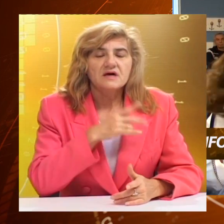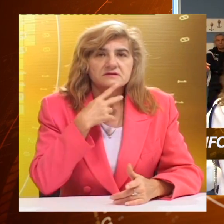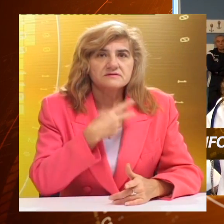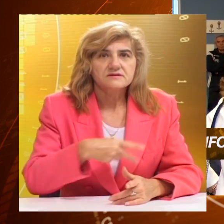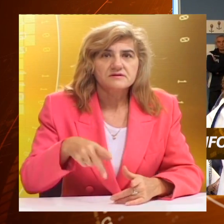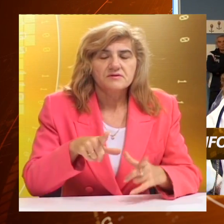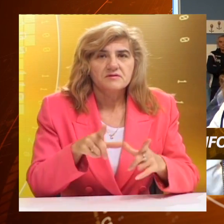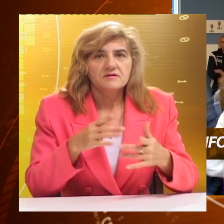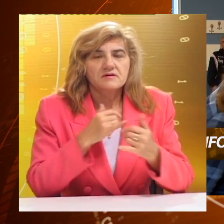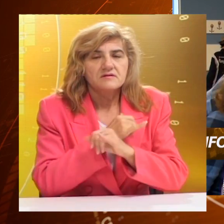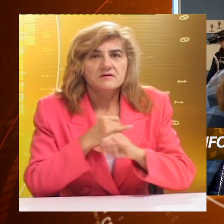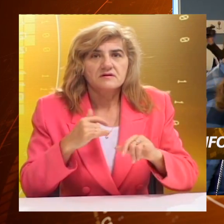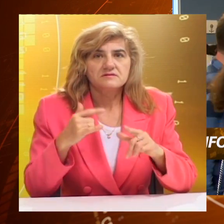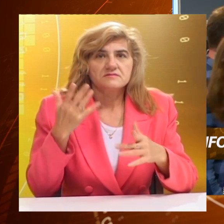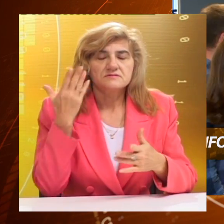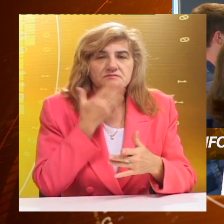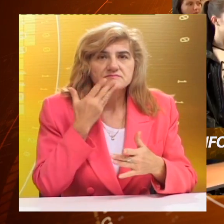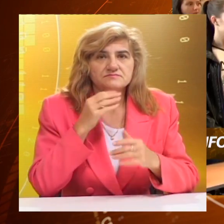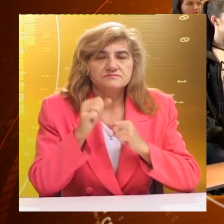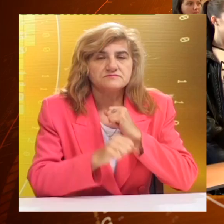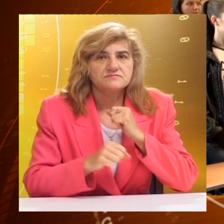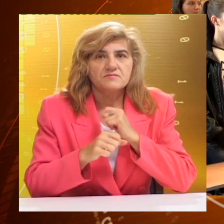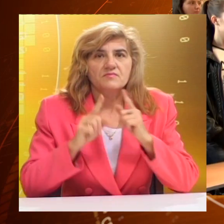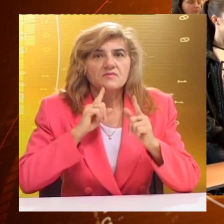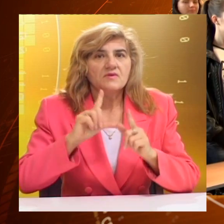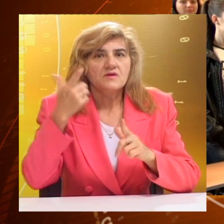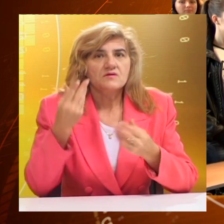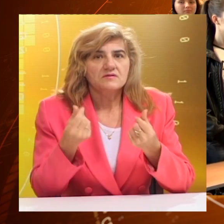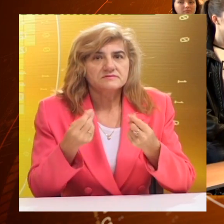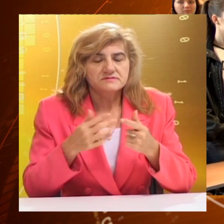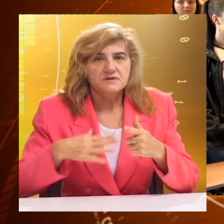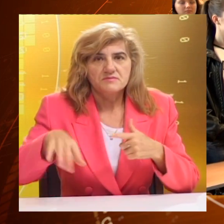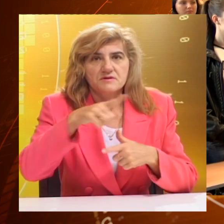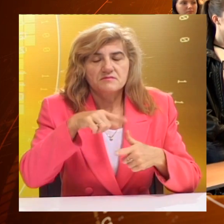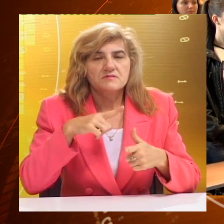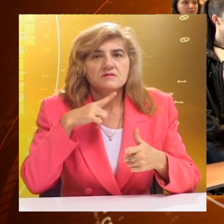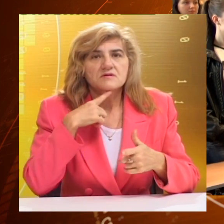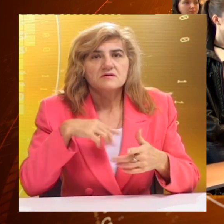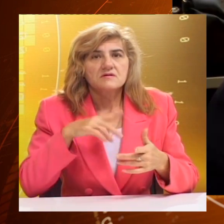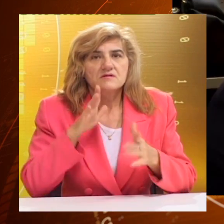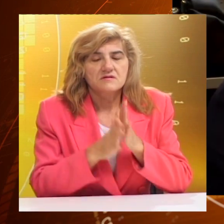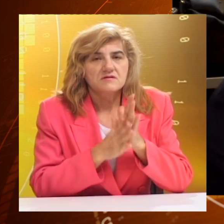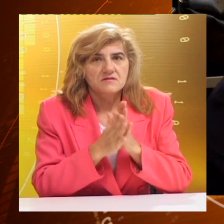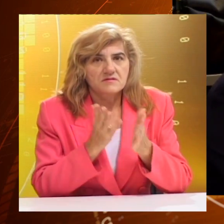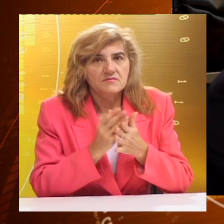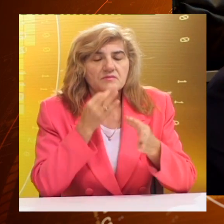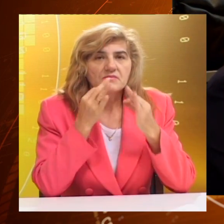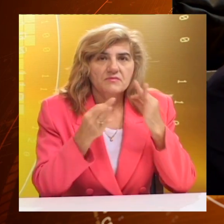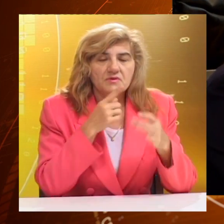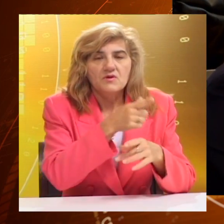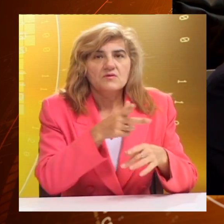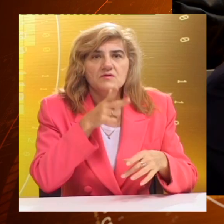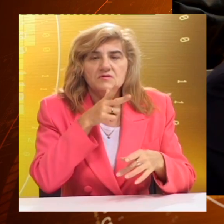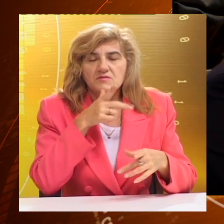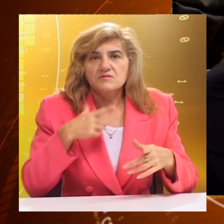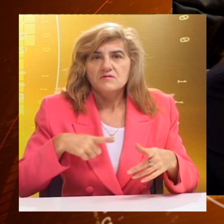Zainteresovanost za ekonomske nauke kao i mogućnost za nastavak školovanja u inostranstvu bile su među najznačajnijim činiocima u donošenju odluke da studenti sa kojima smo